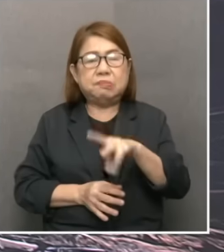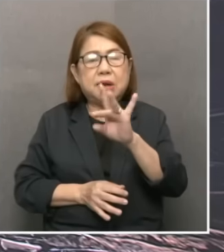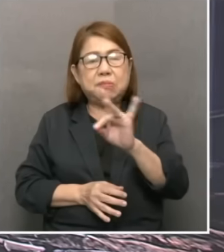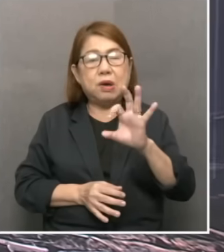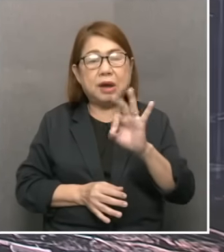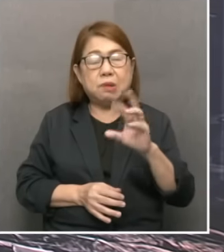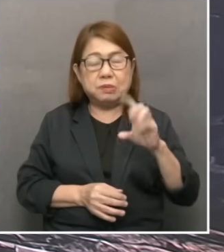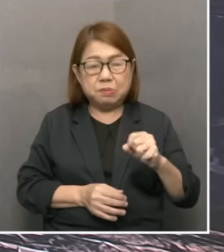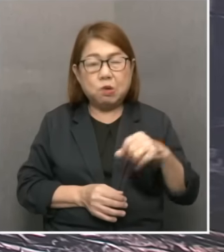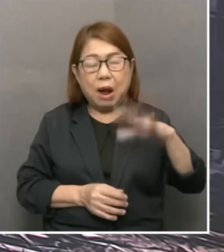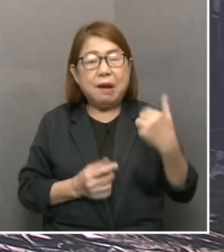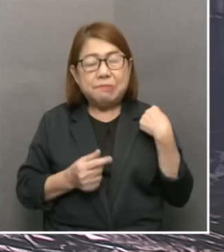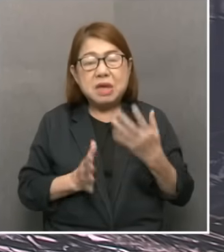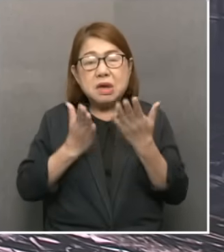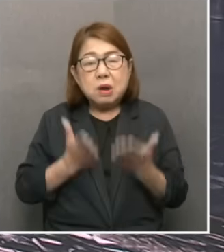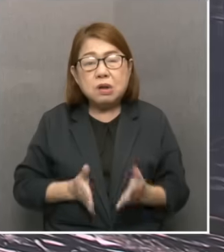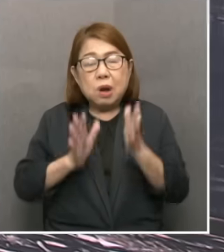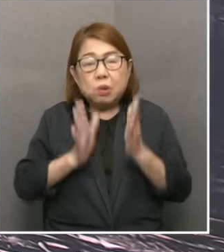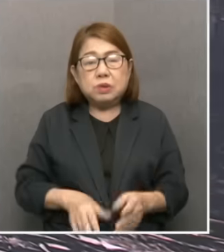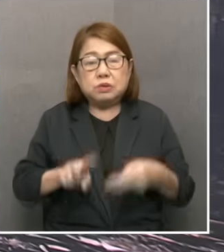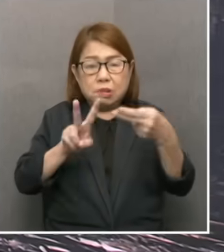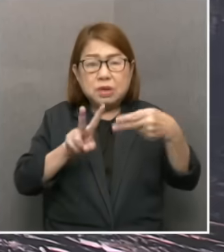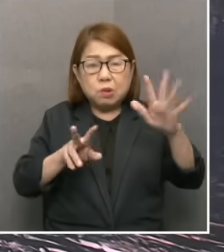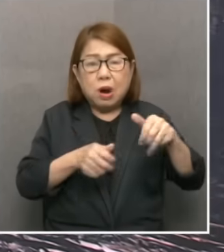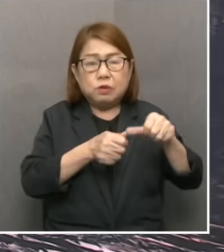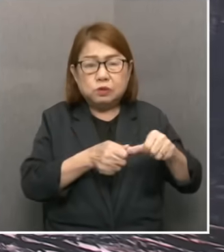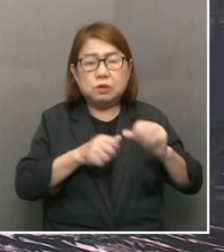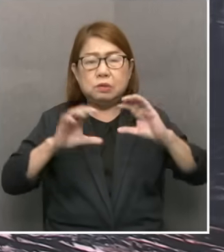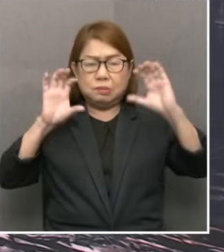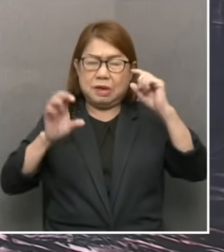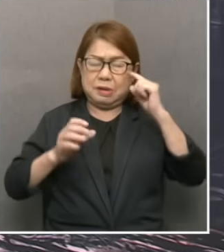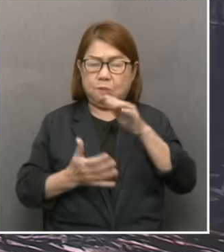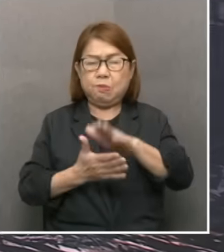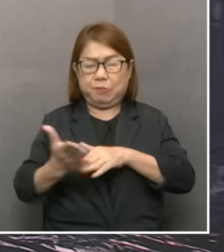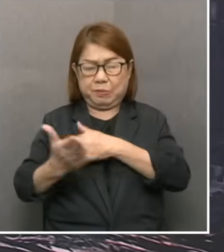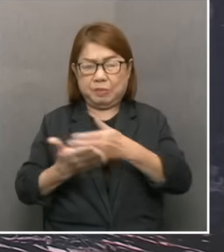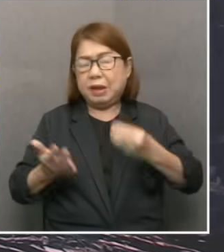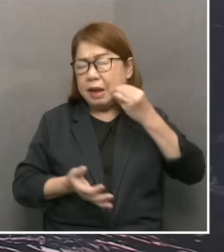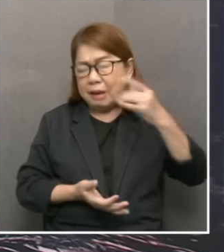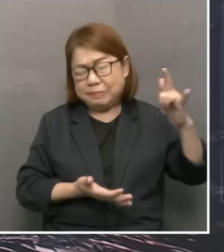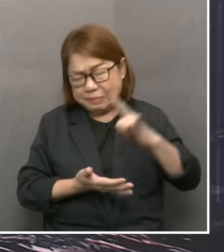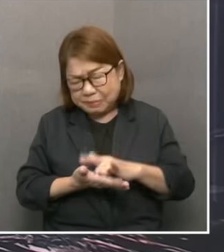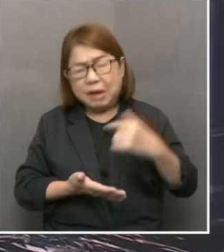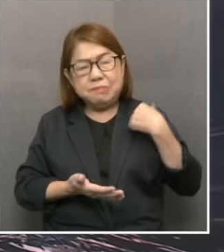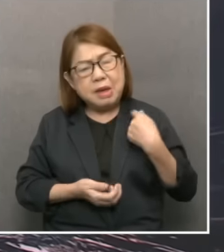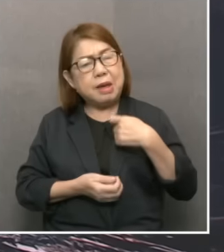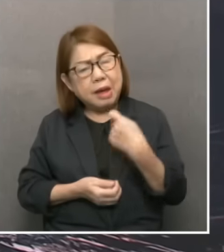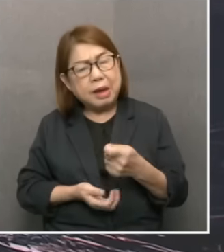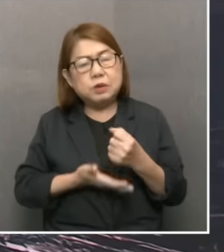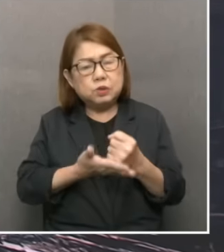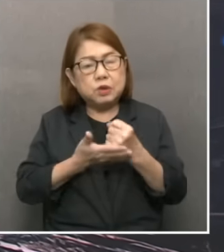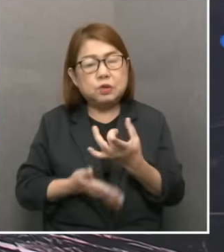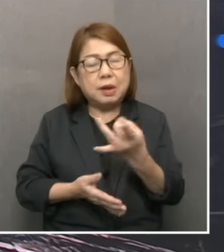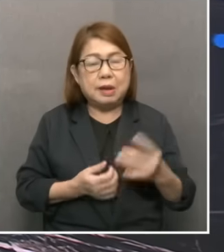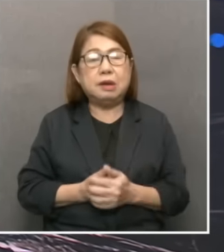20,000กว่าคนดังนั้นรัฐบาลไทยต้องมีนโยบายเชิงรุกเพื่อจูงใจให้กลับบ้านเพราะว่าแรงงานไทยเหล่านั้นก็